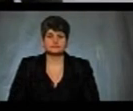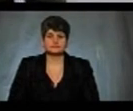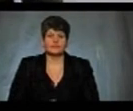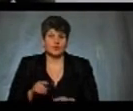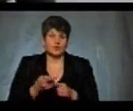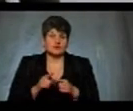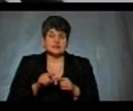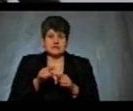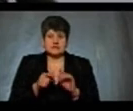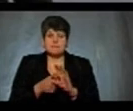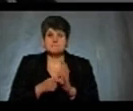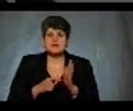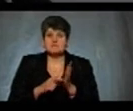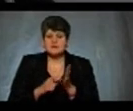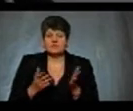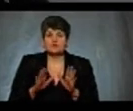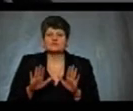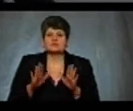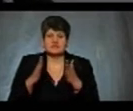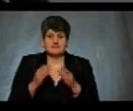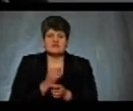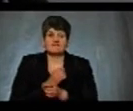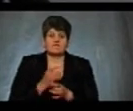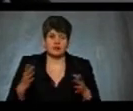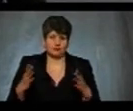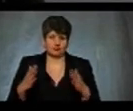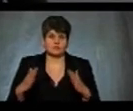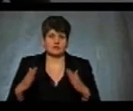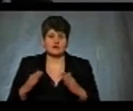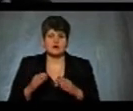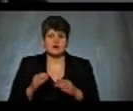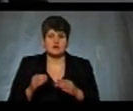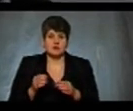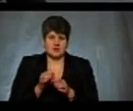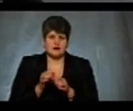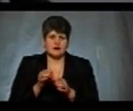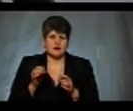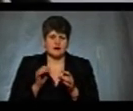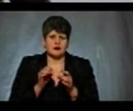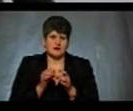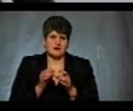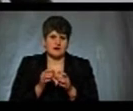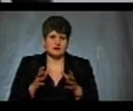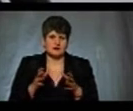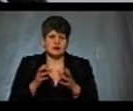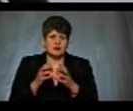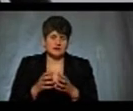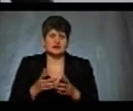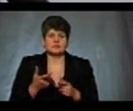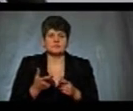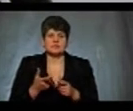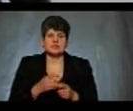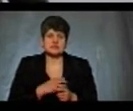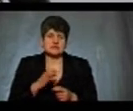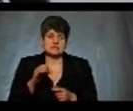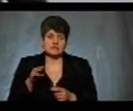Ось це приміщення, в якому стався вибух гранати. За словами старости села Колодіївка і села Панасівка